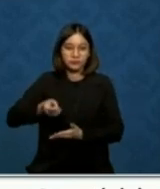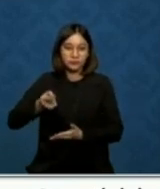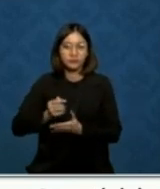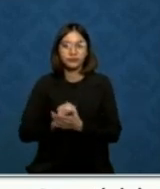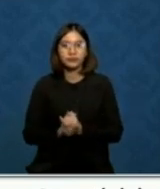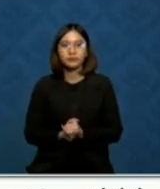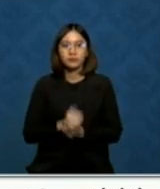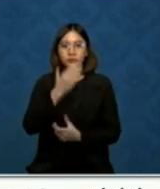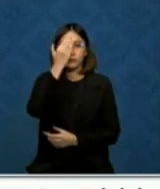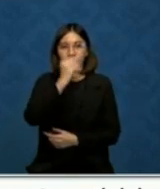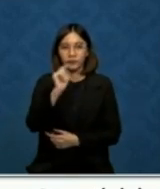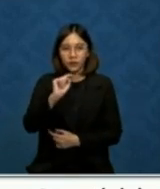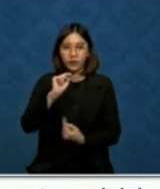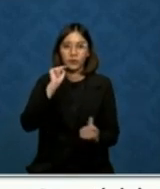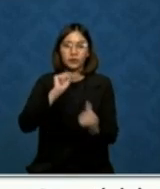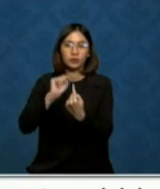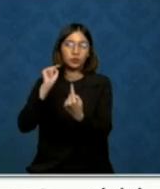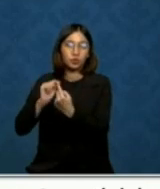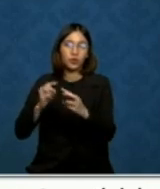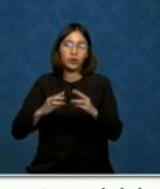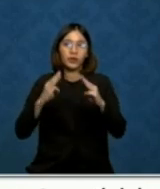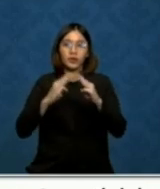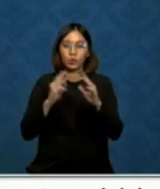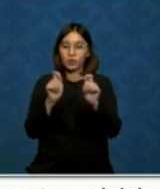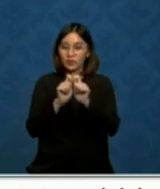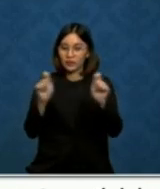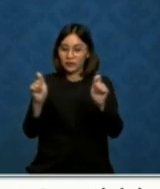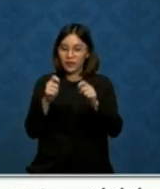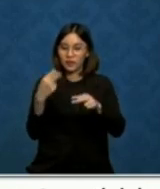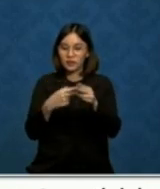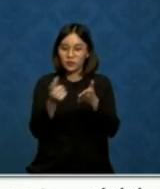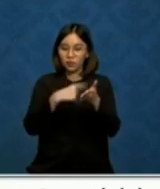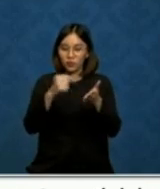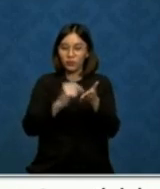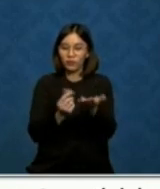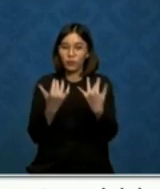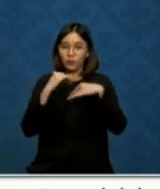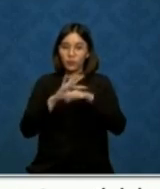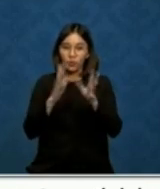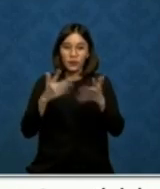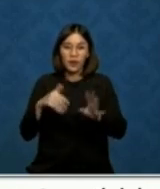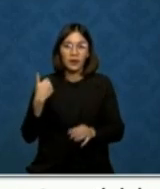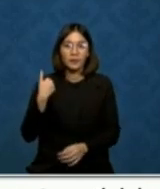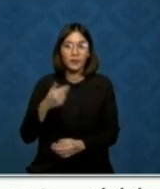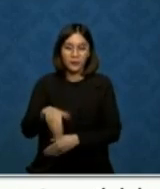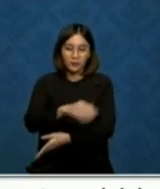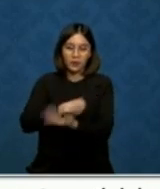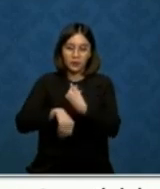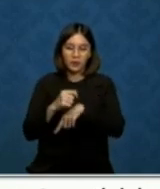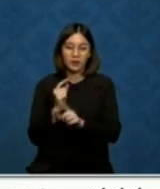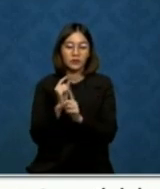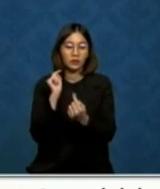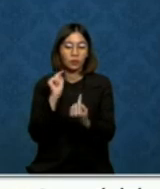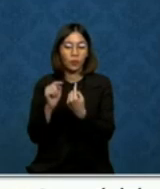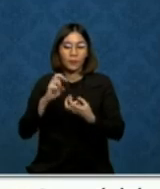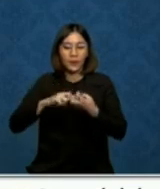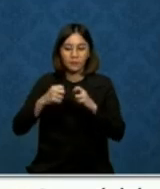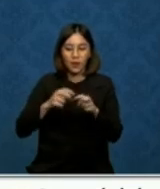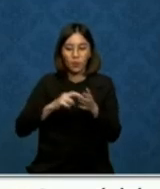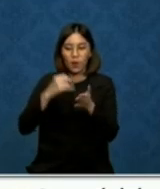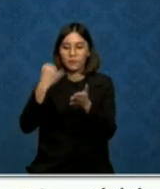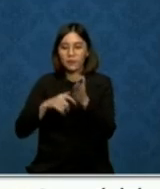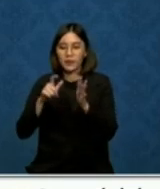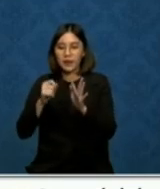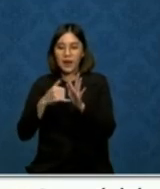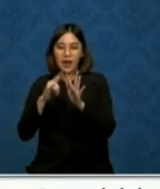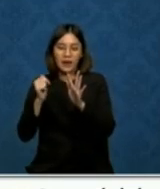นะคะเพื่อที่จะสอดคล้องกับอนุสัญญาที่เราได้ลงสัตยาบันไปแล้วโดยให้ปฏิบัติต่อปัญหาว่าเป็นความผิดทางอ